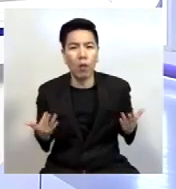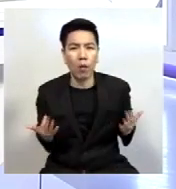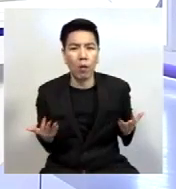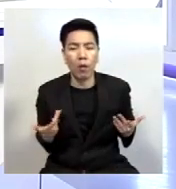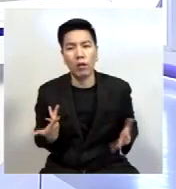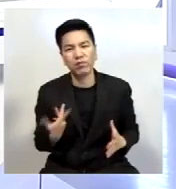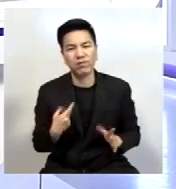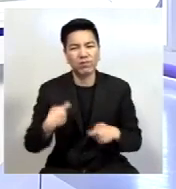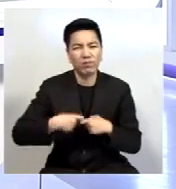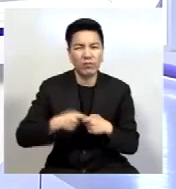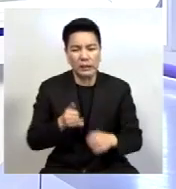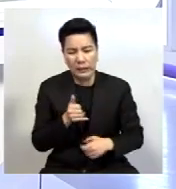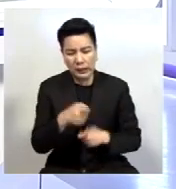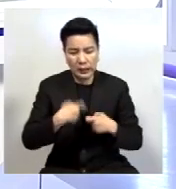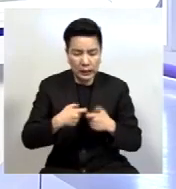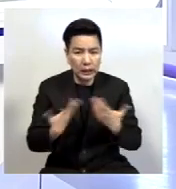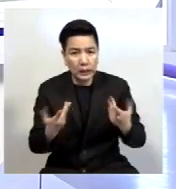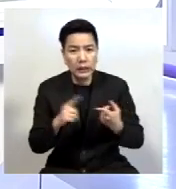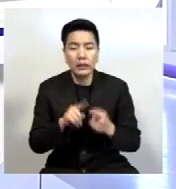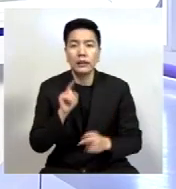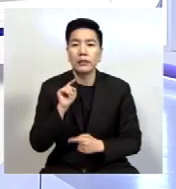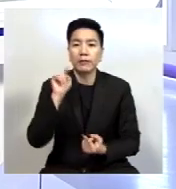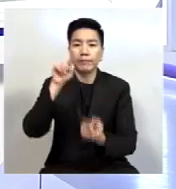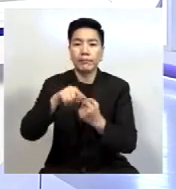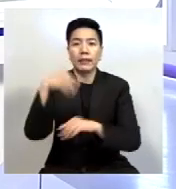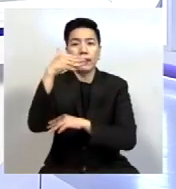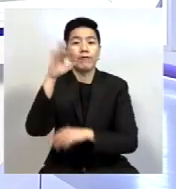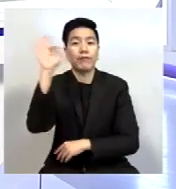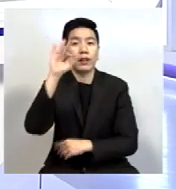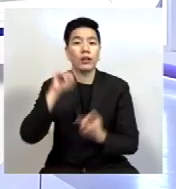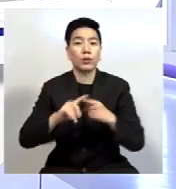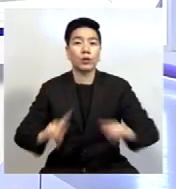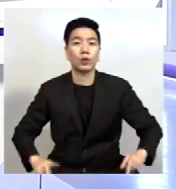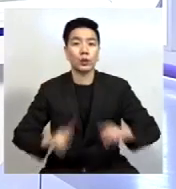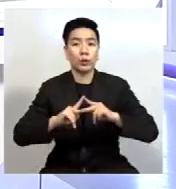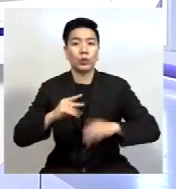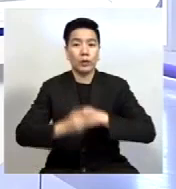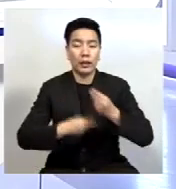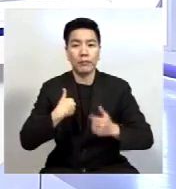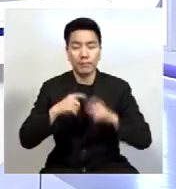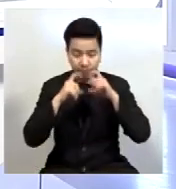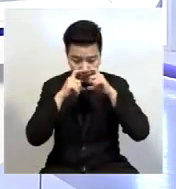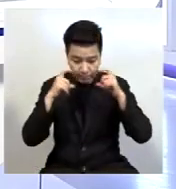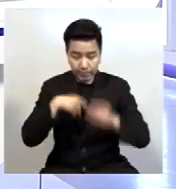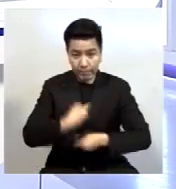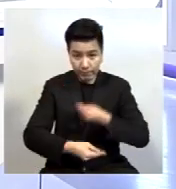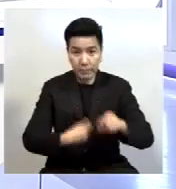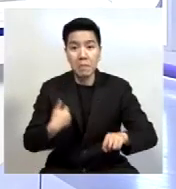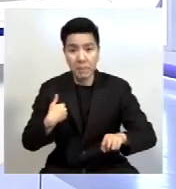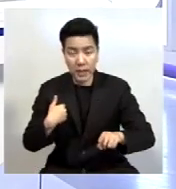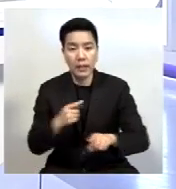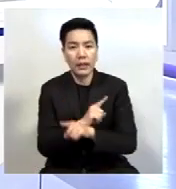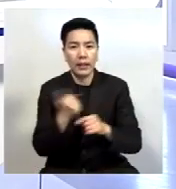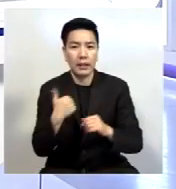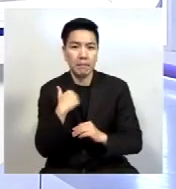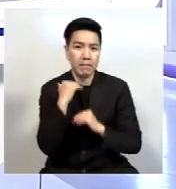การแจกไม่สะดวกในการเดินทางไปที่ร้านธงฟ้าที่ของกระทรวงพาณิชย์เขาจะมีหน้ากากจัดจำหน่ายแต่ว่าตอนนี้อาจจะต้